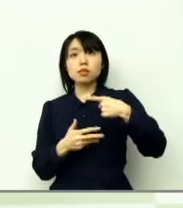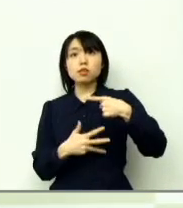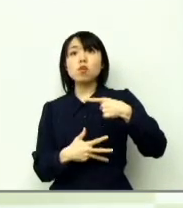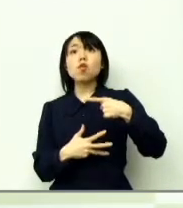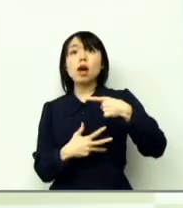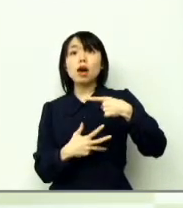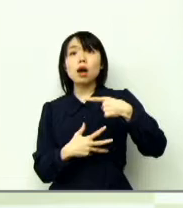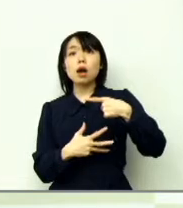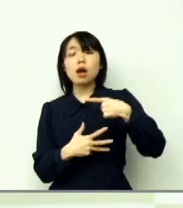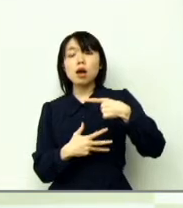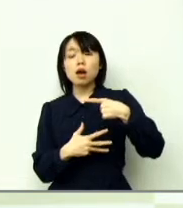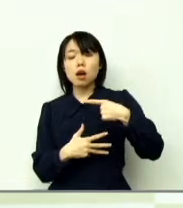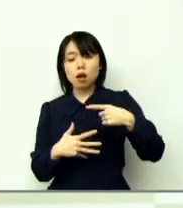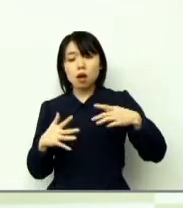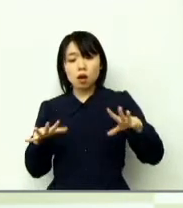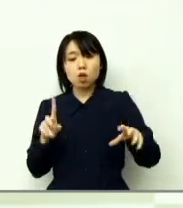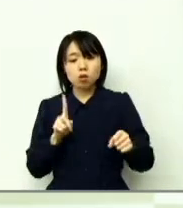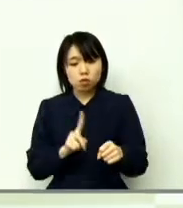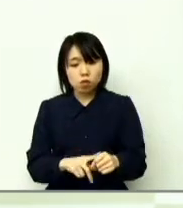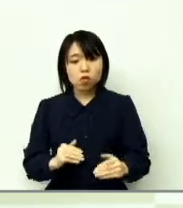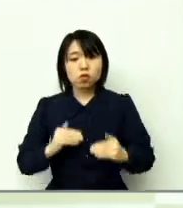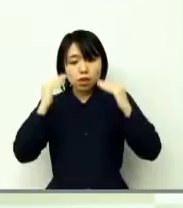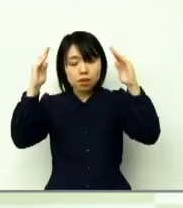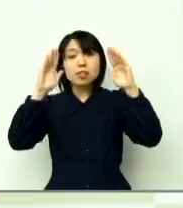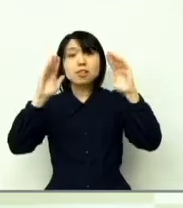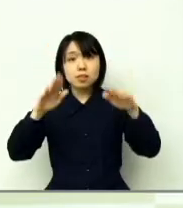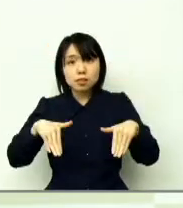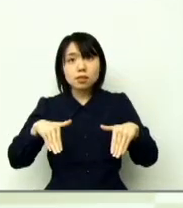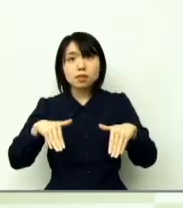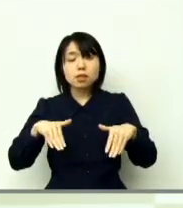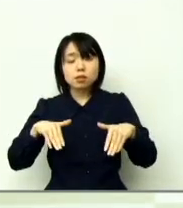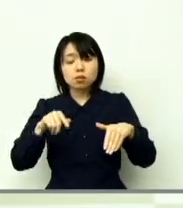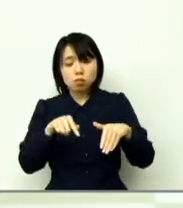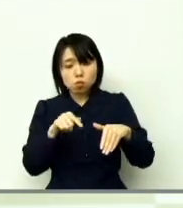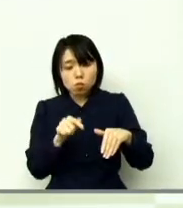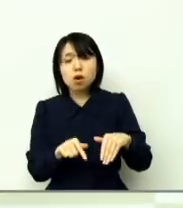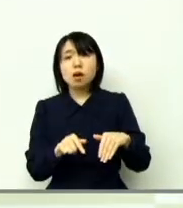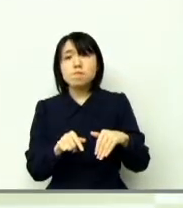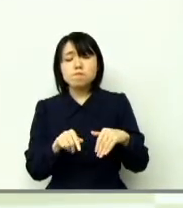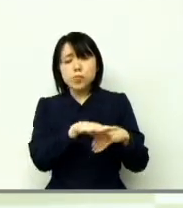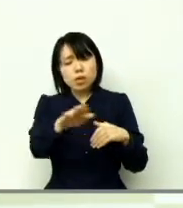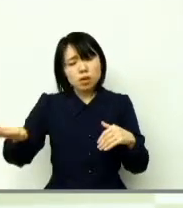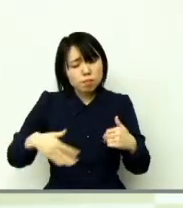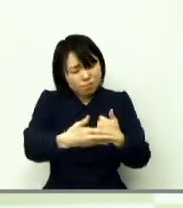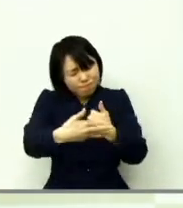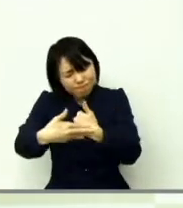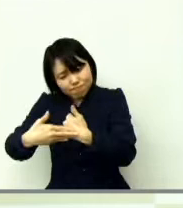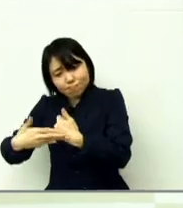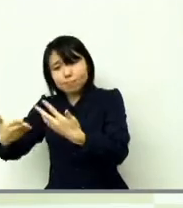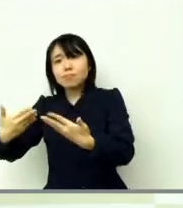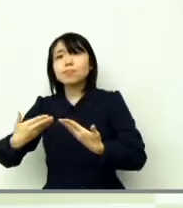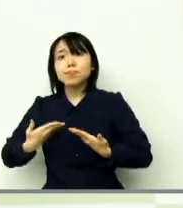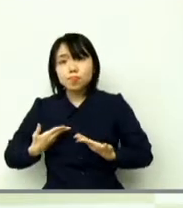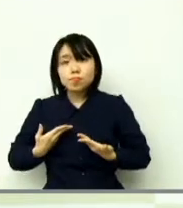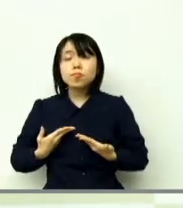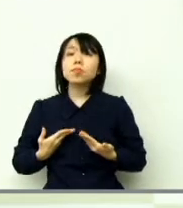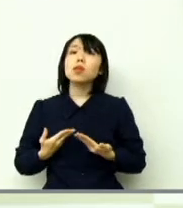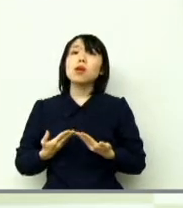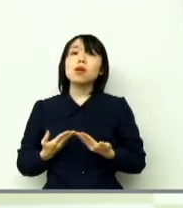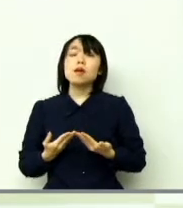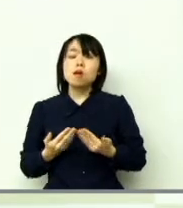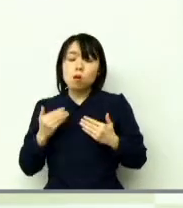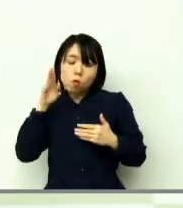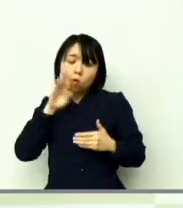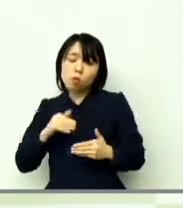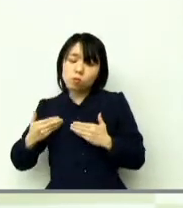ました平成30年成人式につきましては、皆様方の多大なるご協力をいただきまして滞り